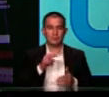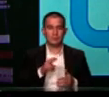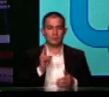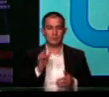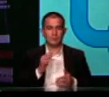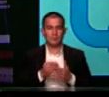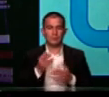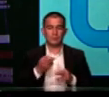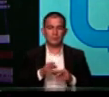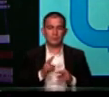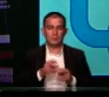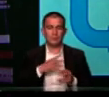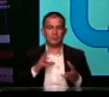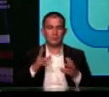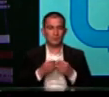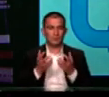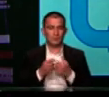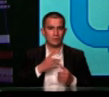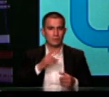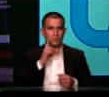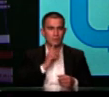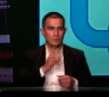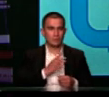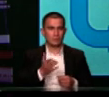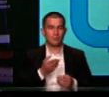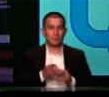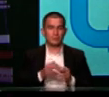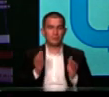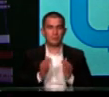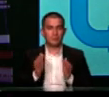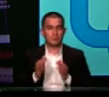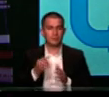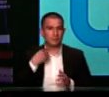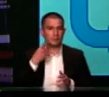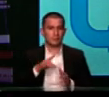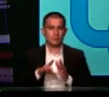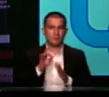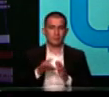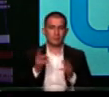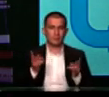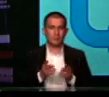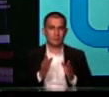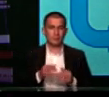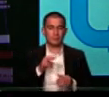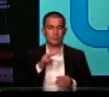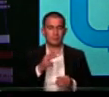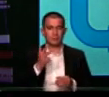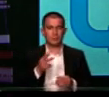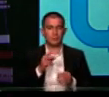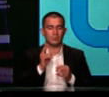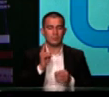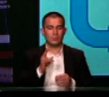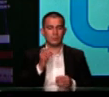larni hisoblash oson bo'lishi uchun kichikroq sonlarni tanlab olamiz. P ni 3, Q ni